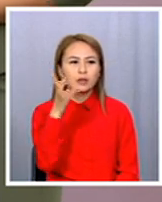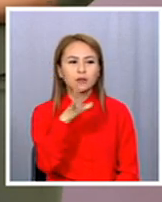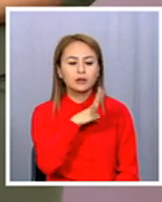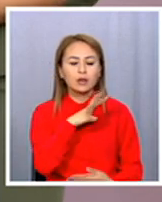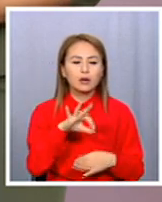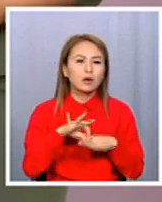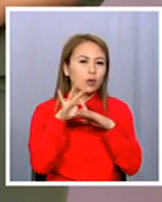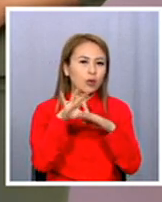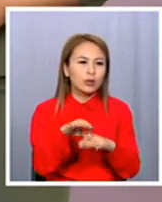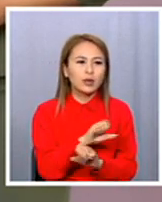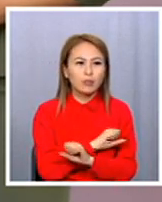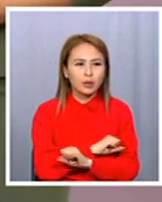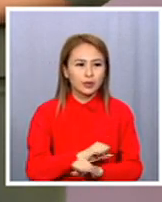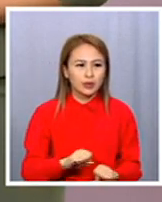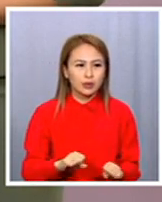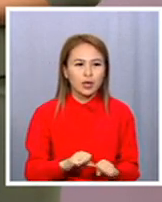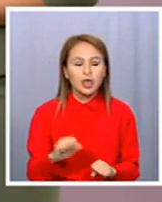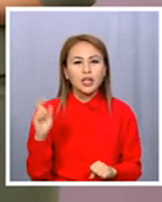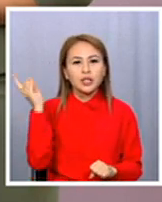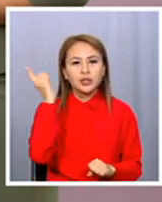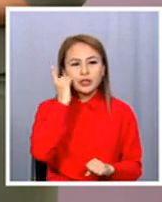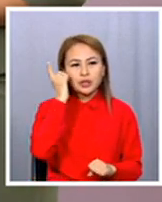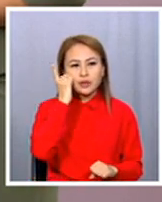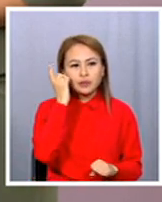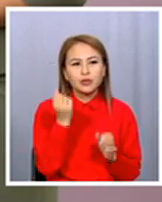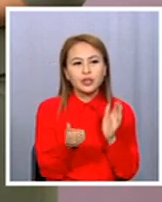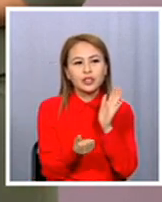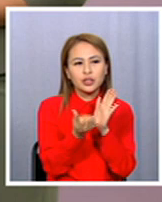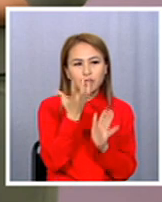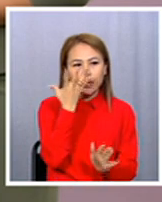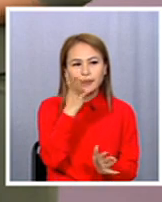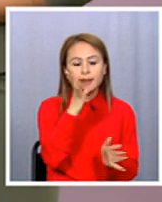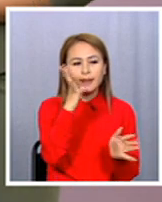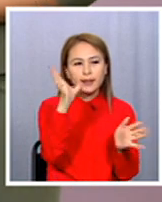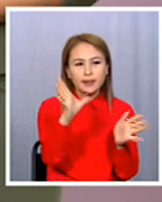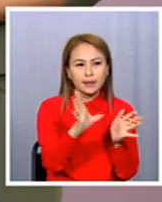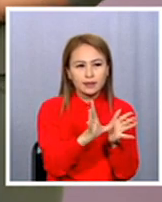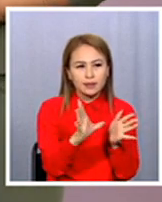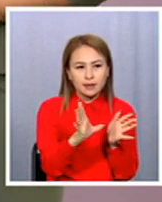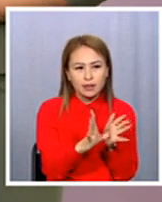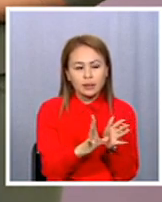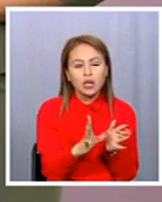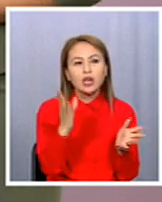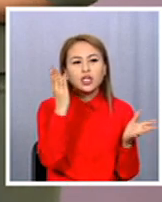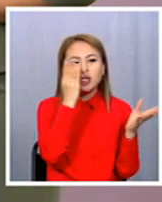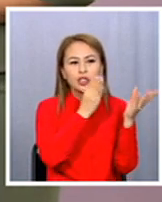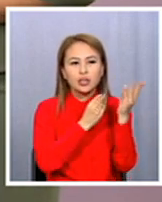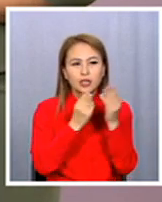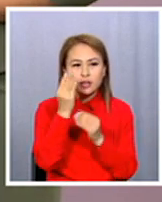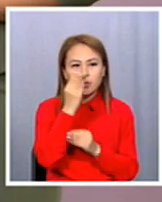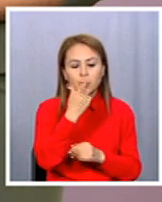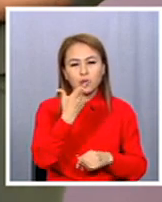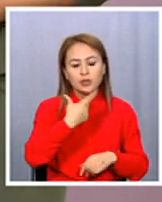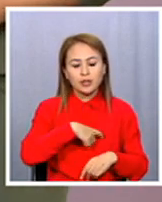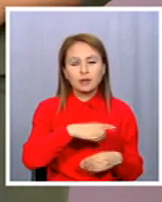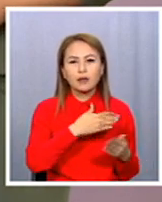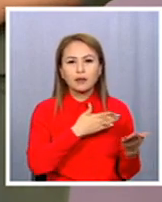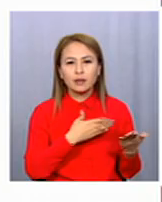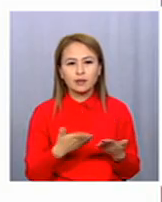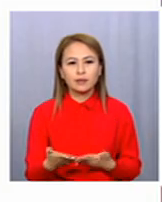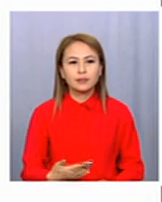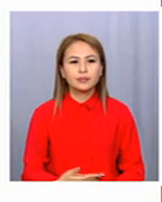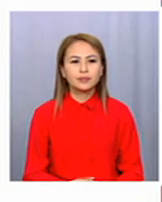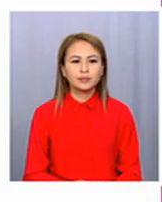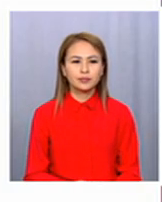ұялы телефонды қолданбау керек. Телефоннан шығатын электр заряды жасынды өзіне тартады